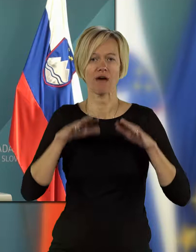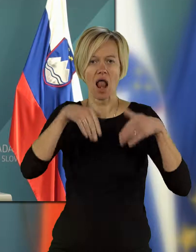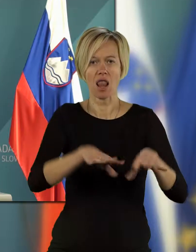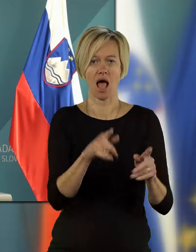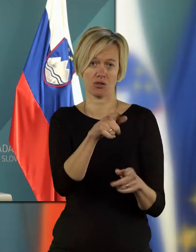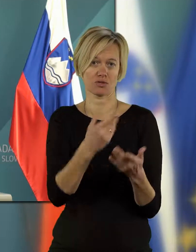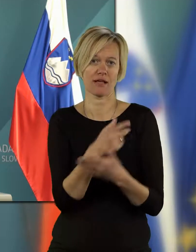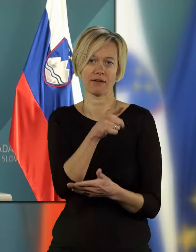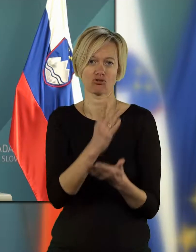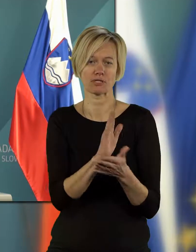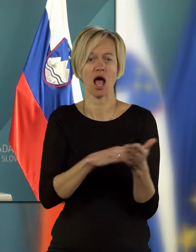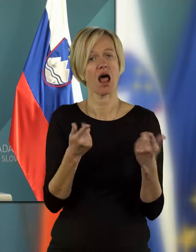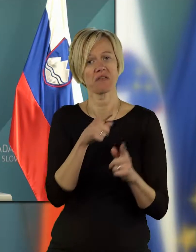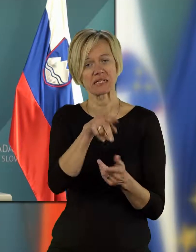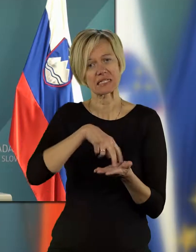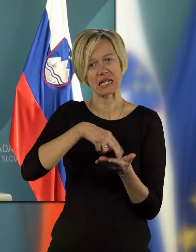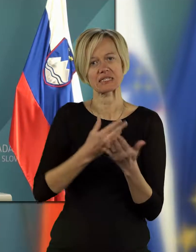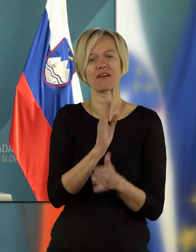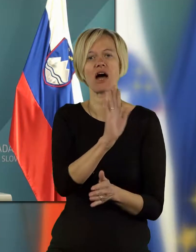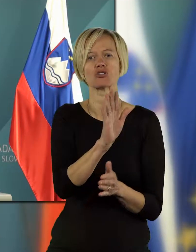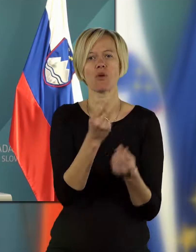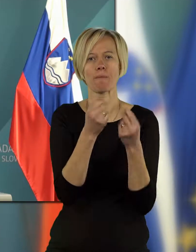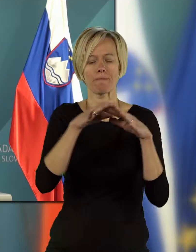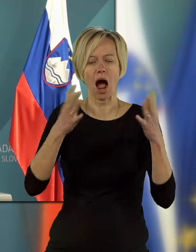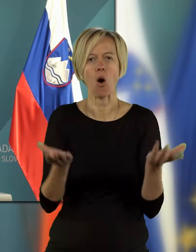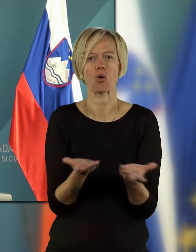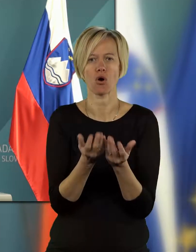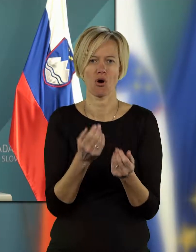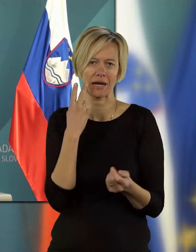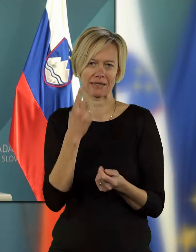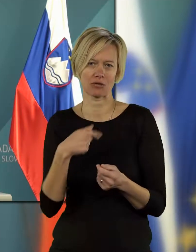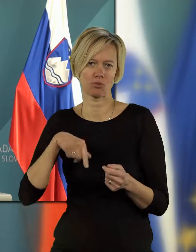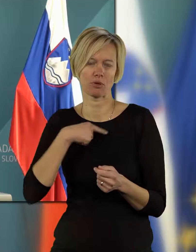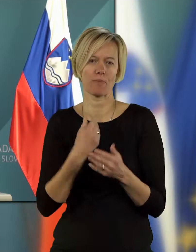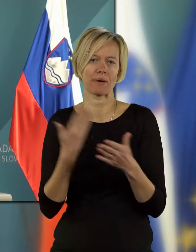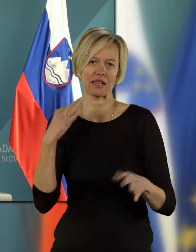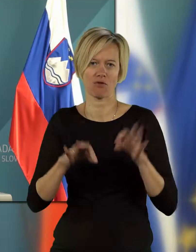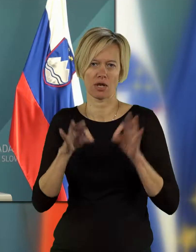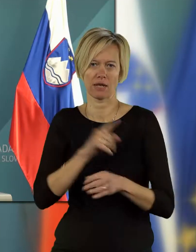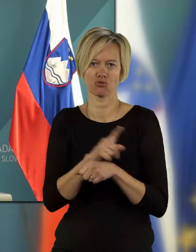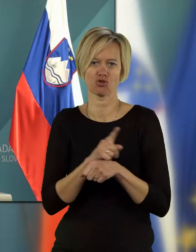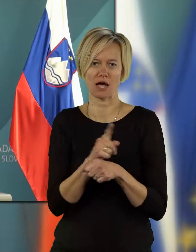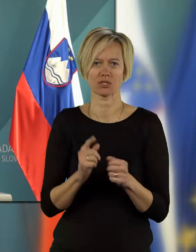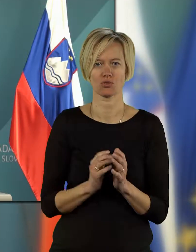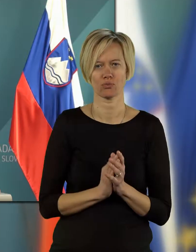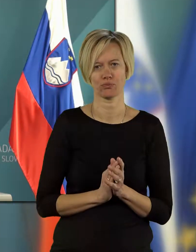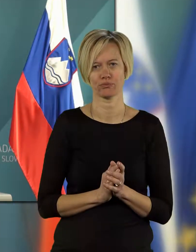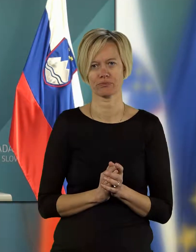za vas že dejanski začetek in a vas je kaj strah za vašo malho, ne glede na to, da smo v predvolilnem času? Hvala.